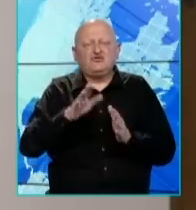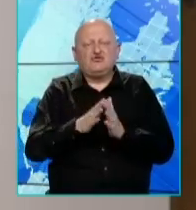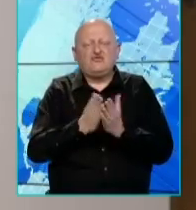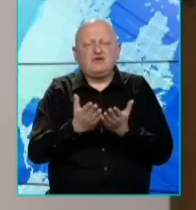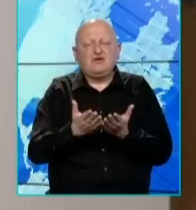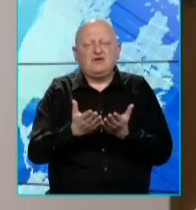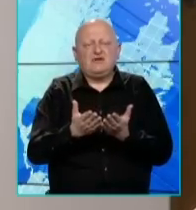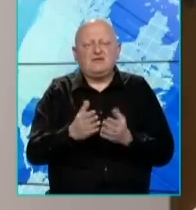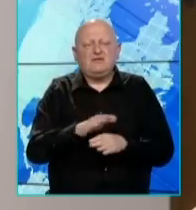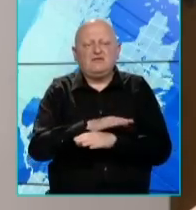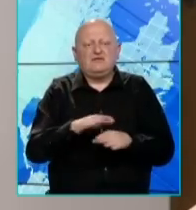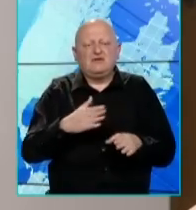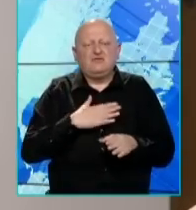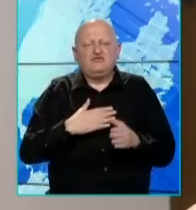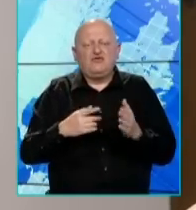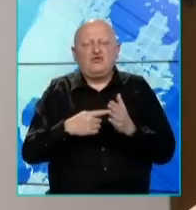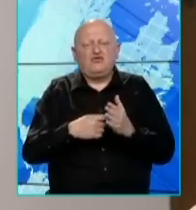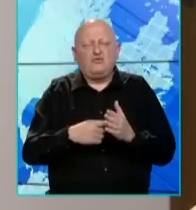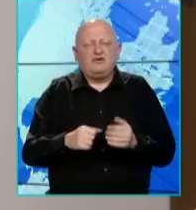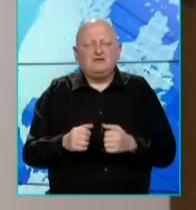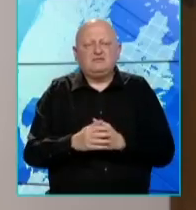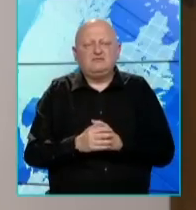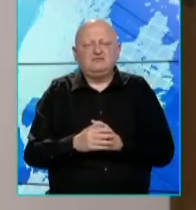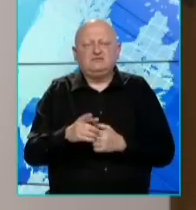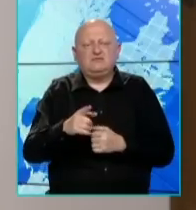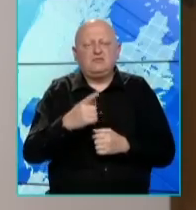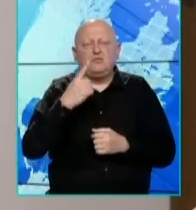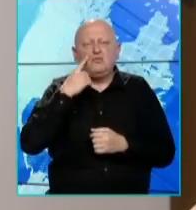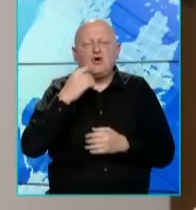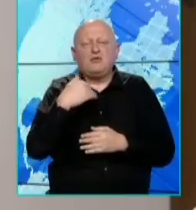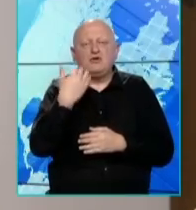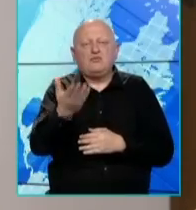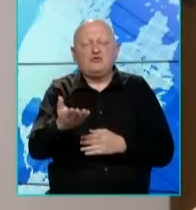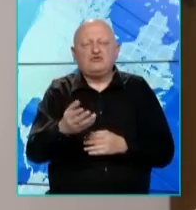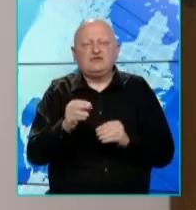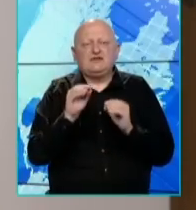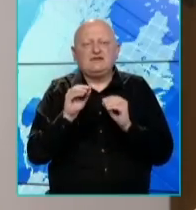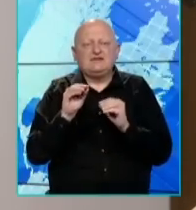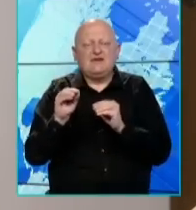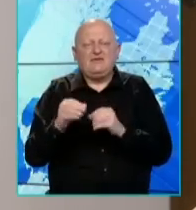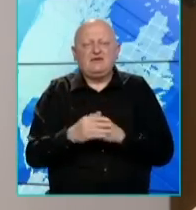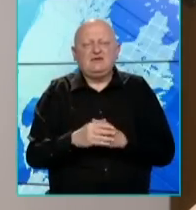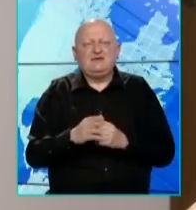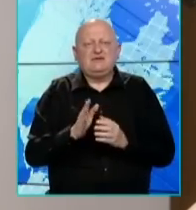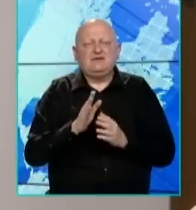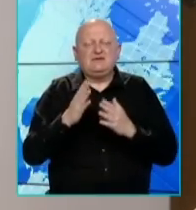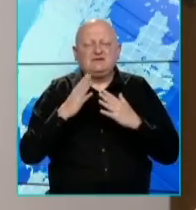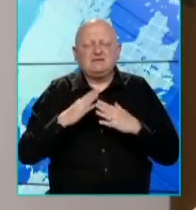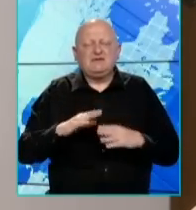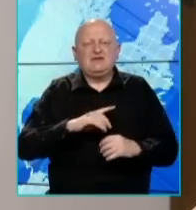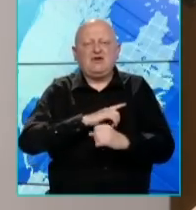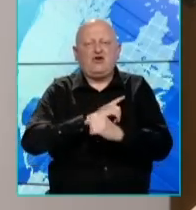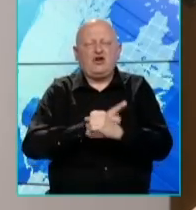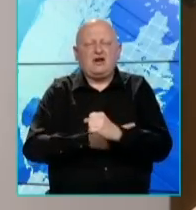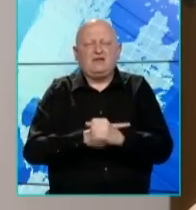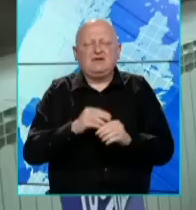knjigu svaku u svom domenu da im probamo pružiti određene savjete, smiriti ih,